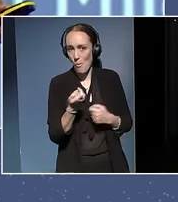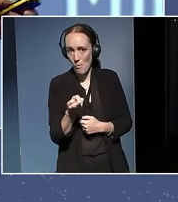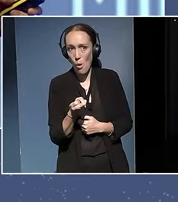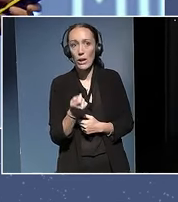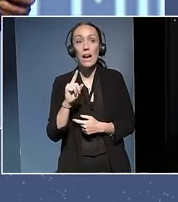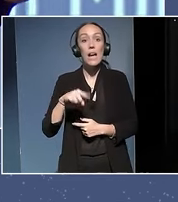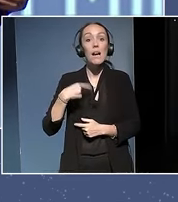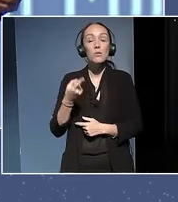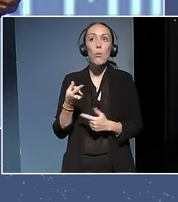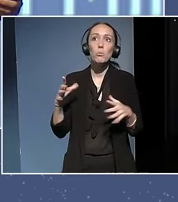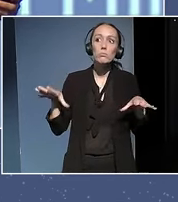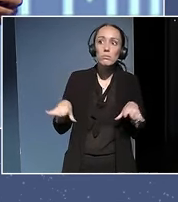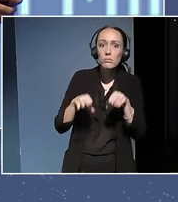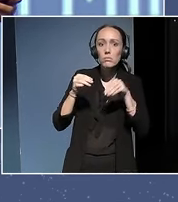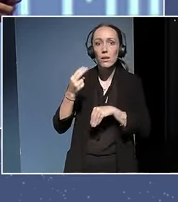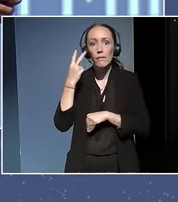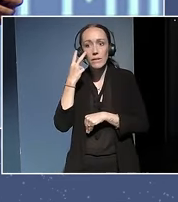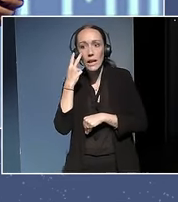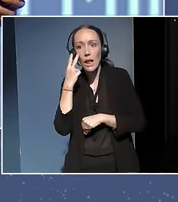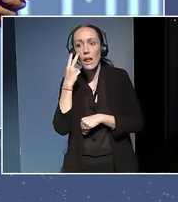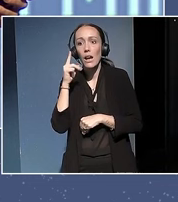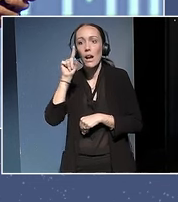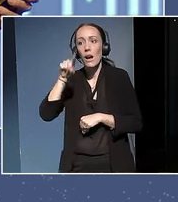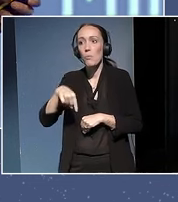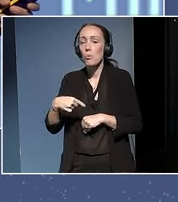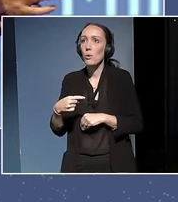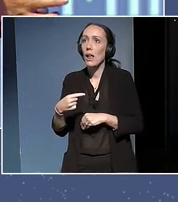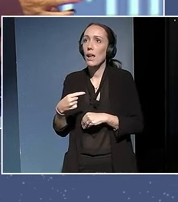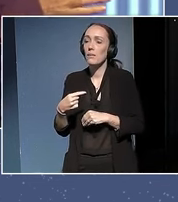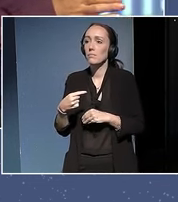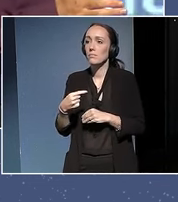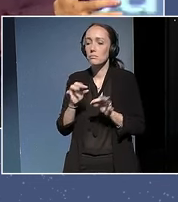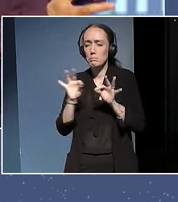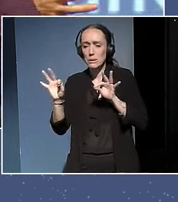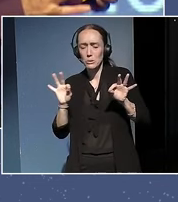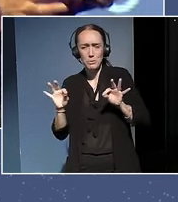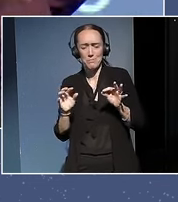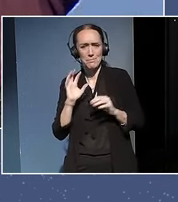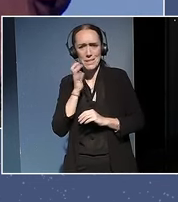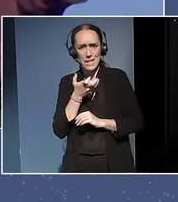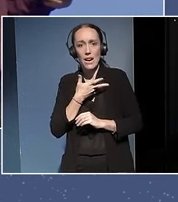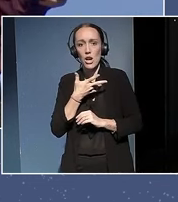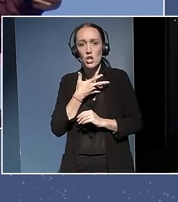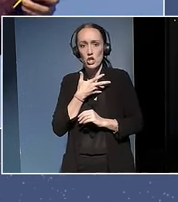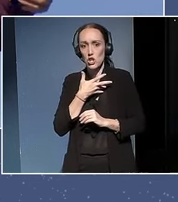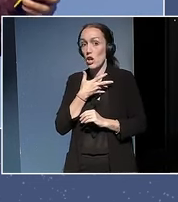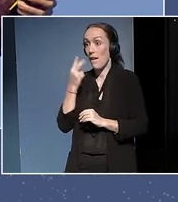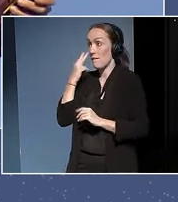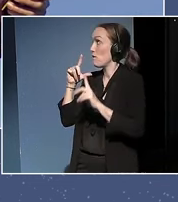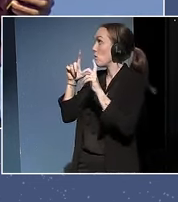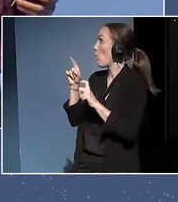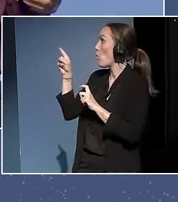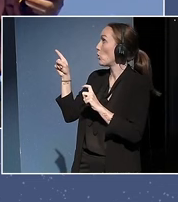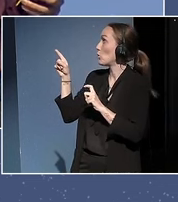cominciamo a vedere che qui ci sono già delle proporzioni strane Cioè già in questa fotografia notate delle vertebre molto grosse